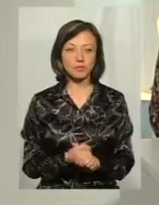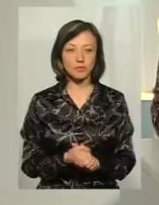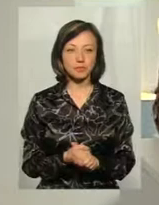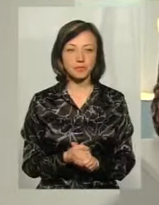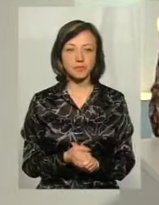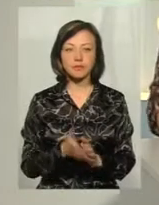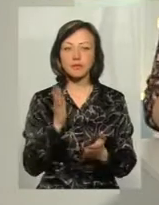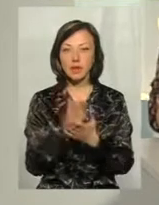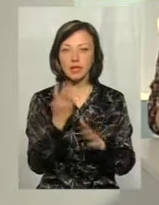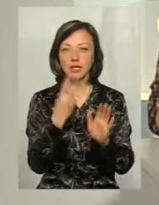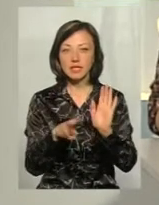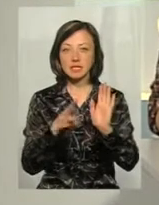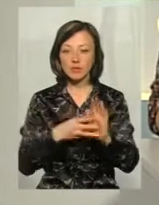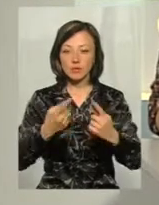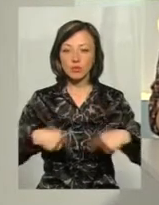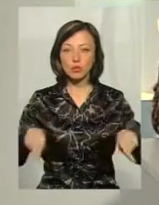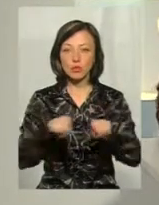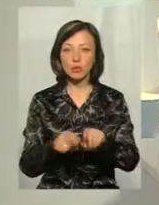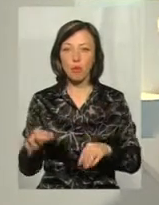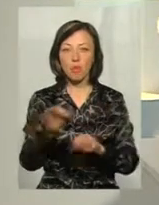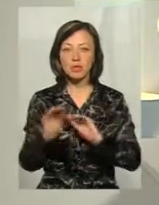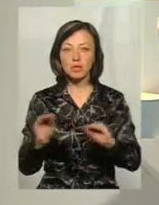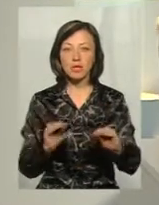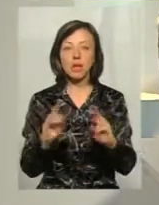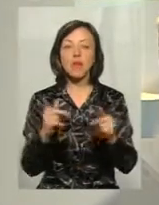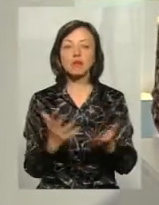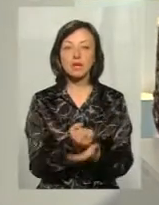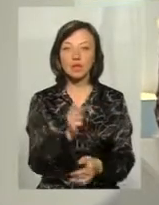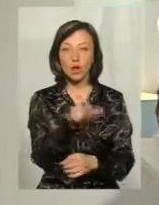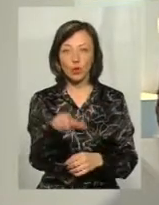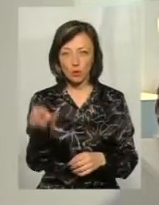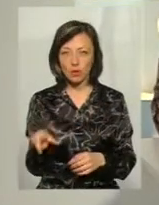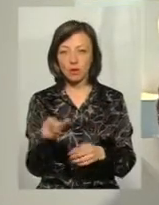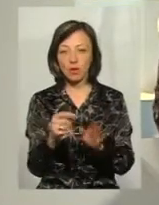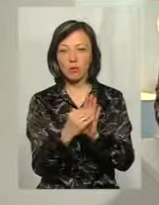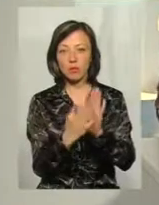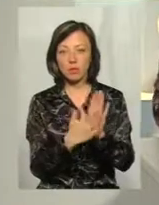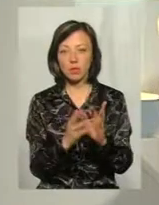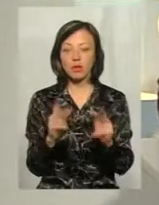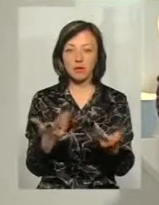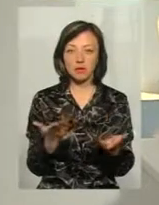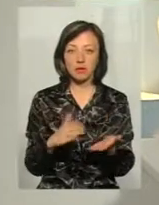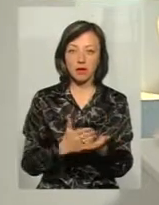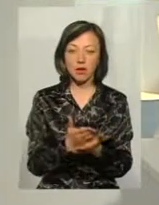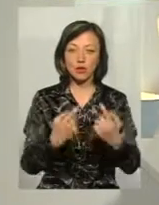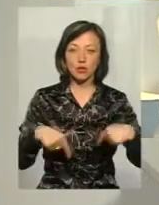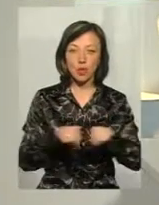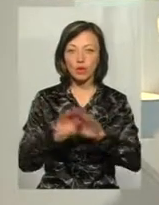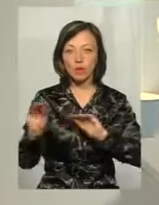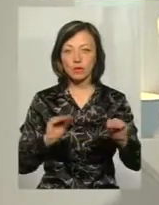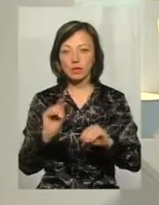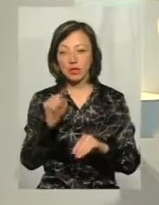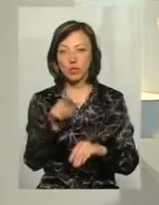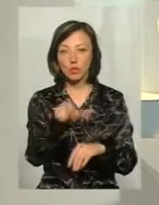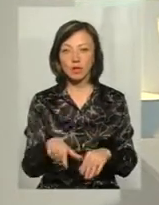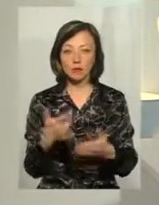є 38, так, зон по області облаштованих. А як їх знайти людям? Вони якось позначаються там, що зона облаштована там, от